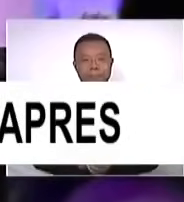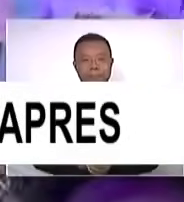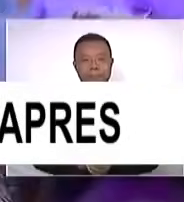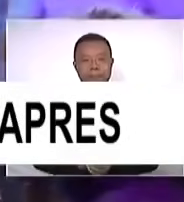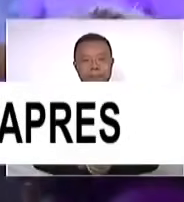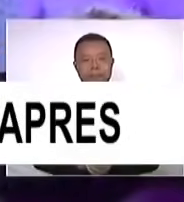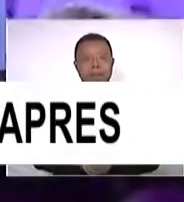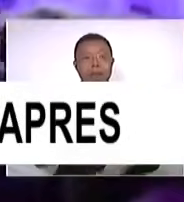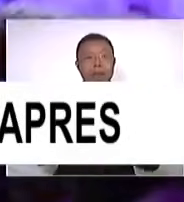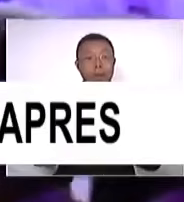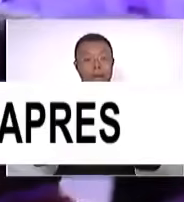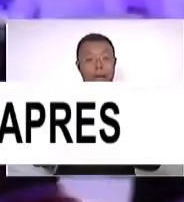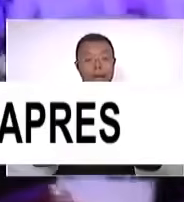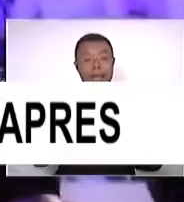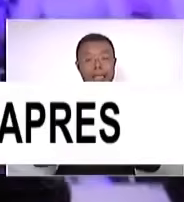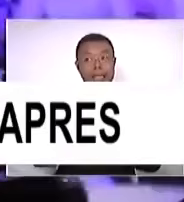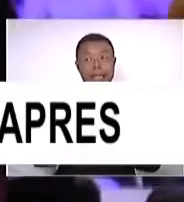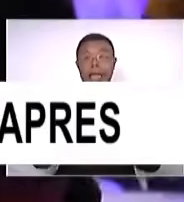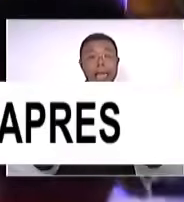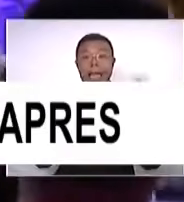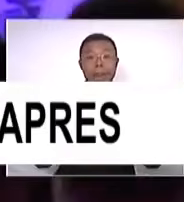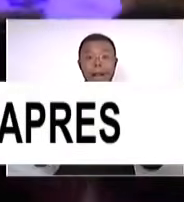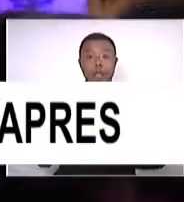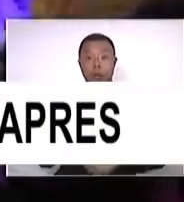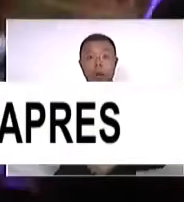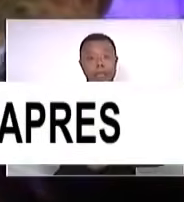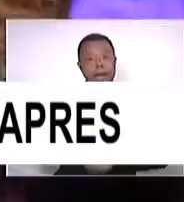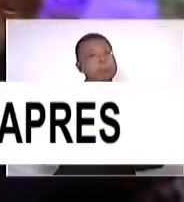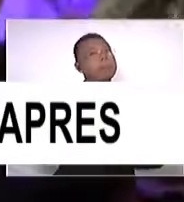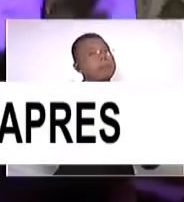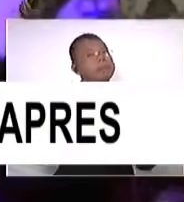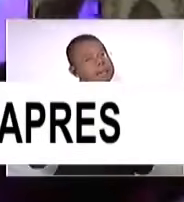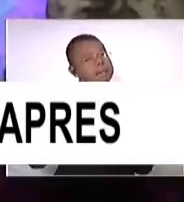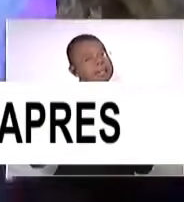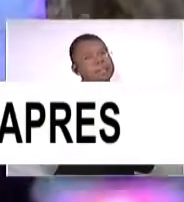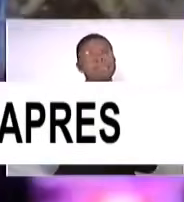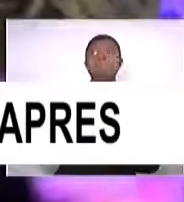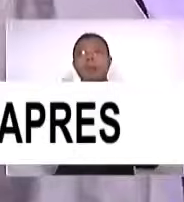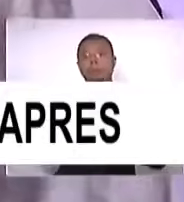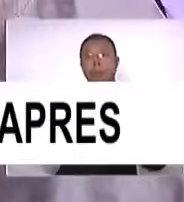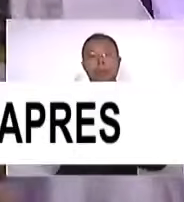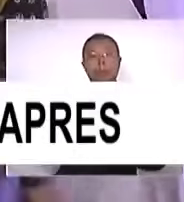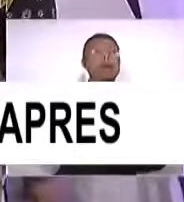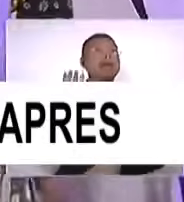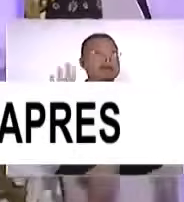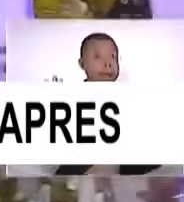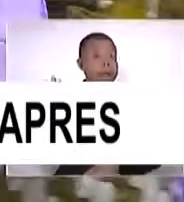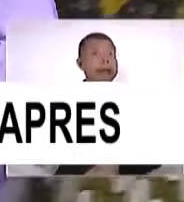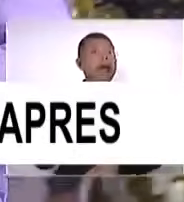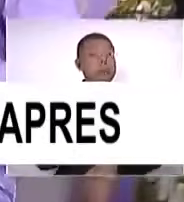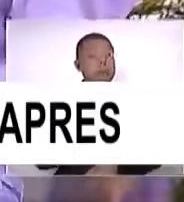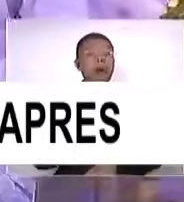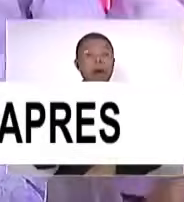sulit yang kurang familiar di telinga publik juga digunakan Gibran kepada cawapres nomor urut 3 mfud MD Iya soal